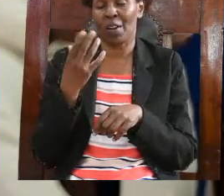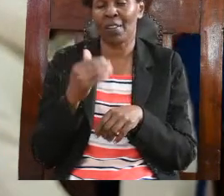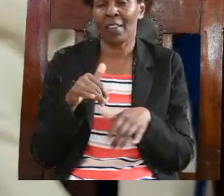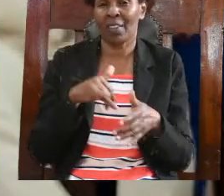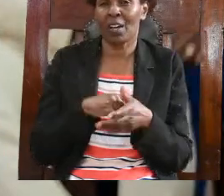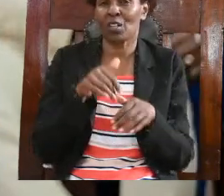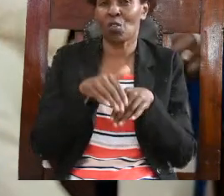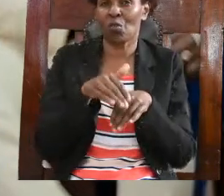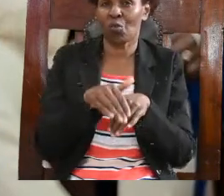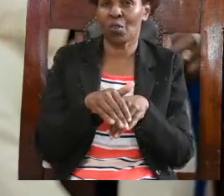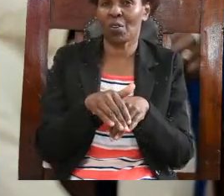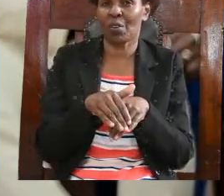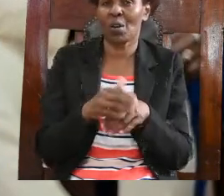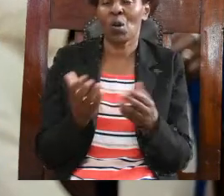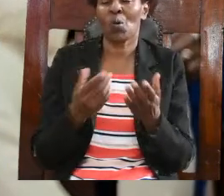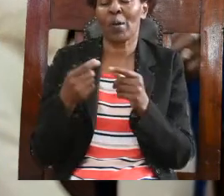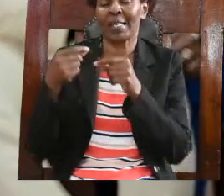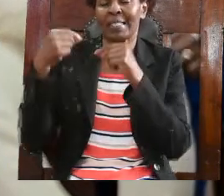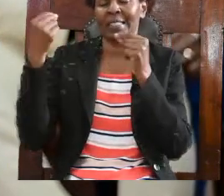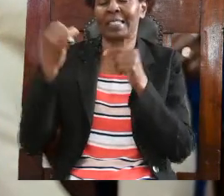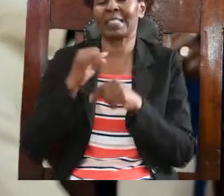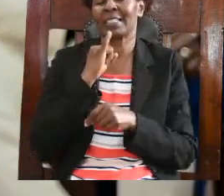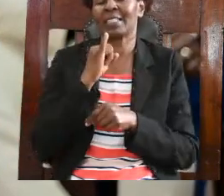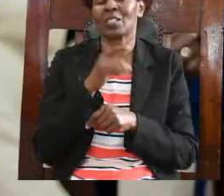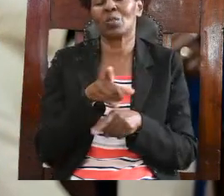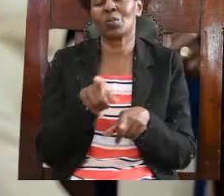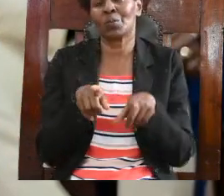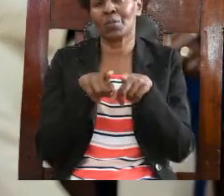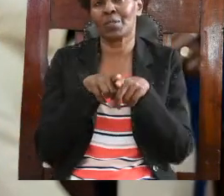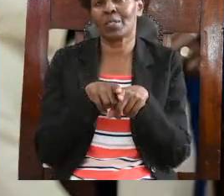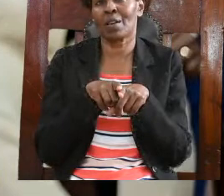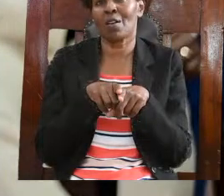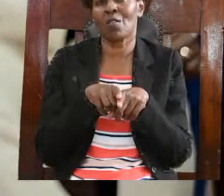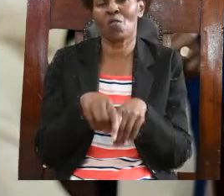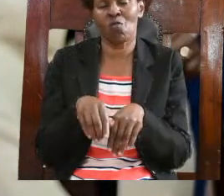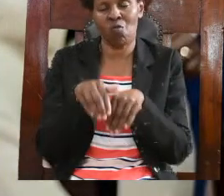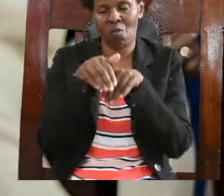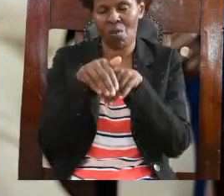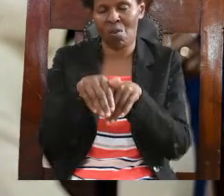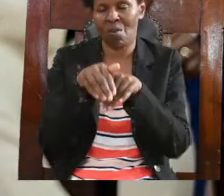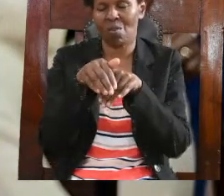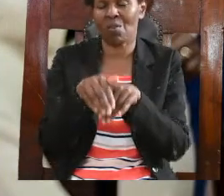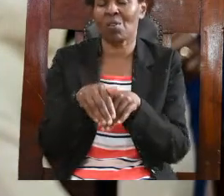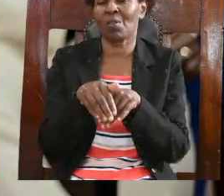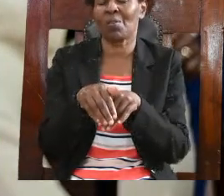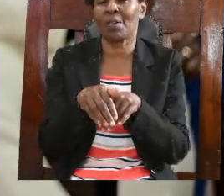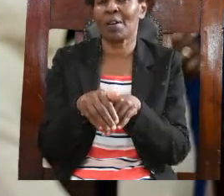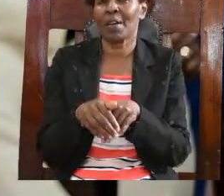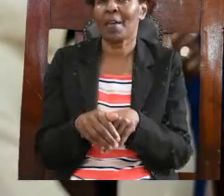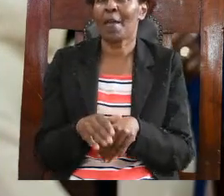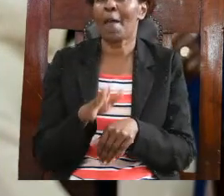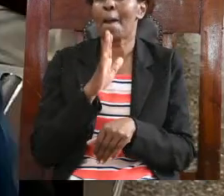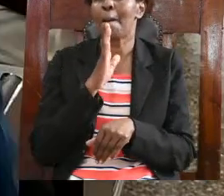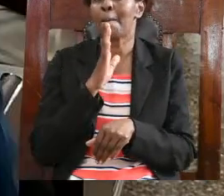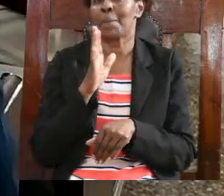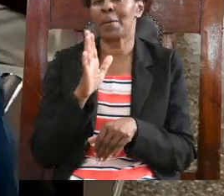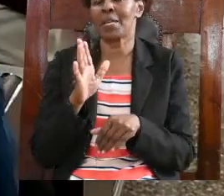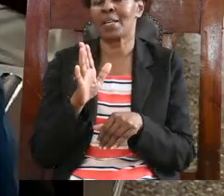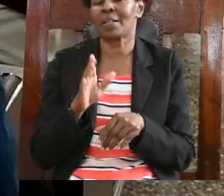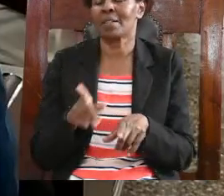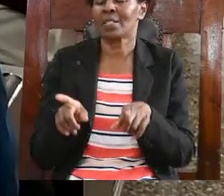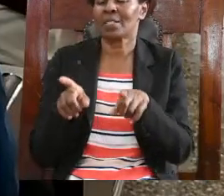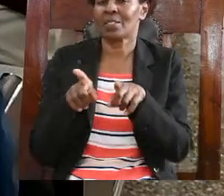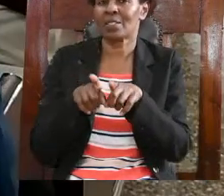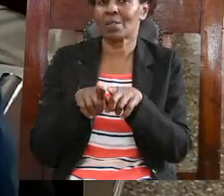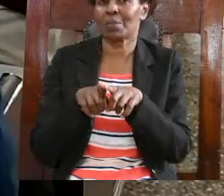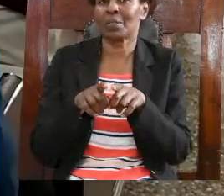kufuata, kuegemea upande wa jua. Sisi nasi tufuate, tuegemee, tuige mfano